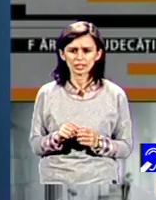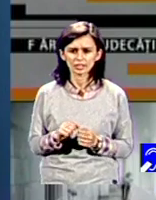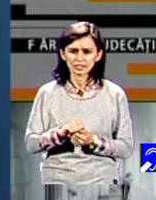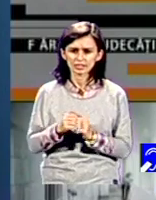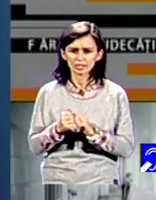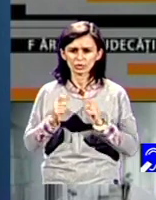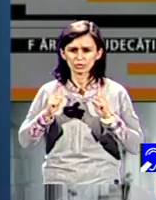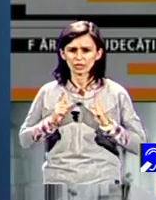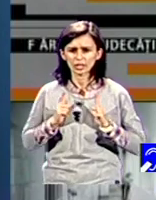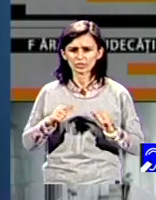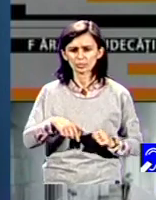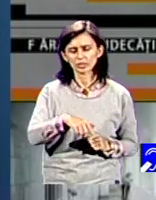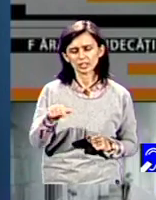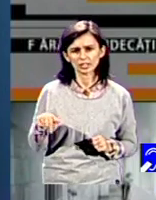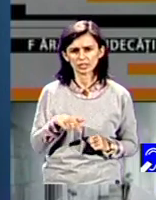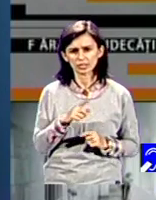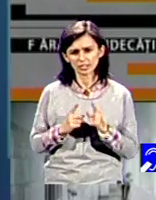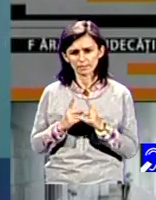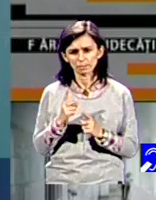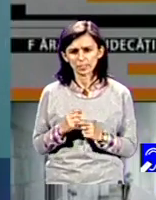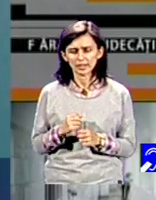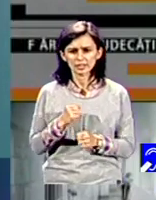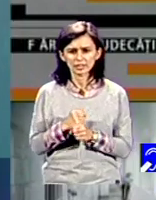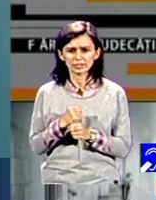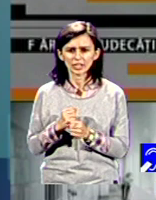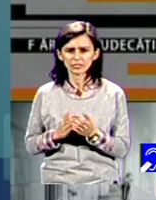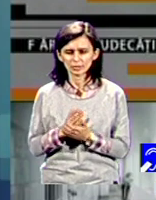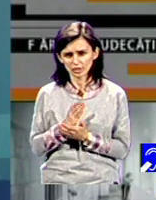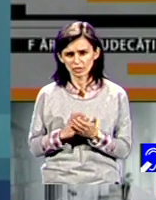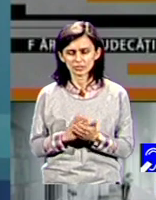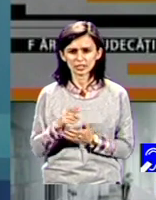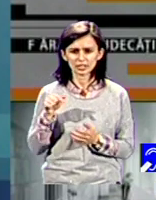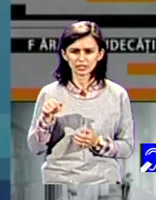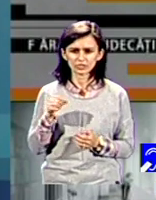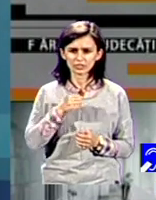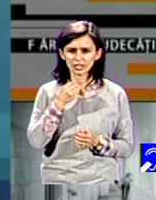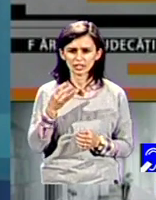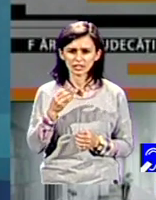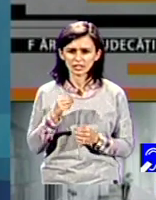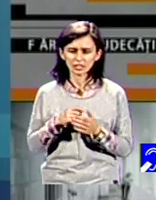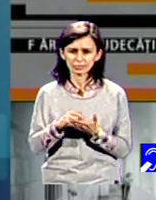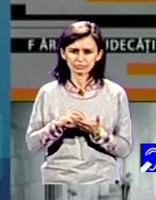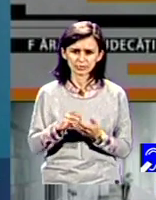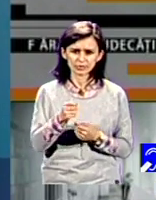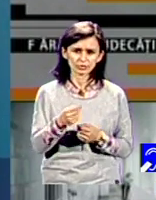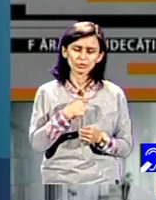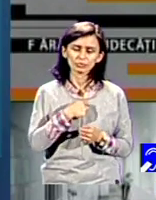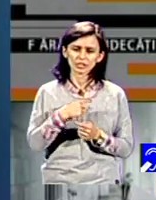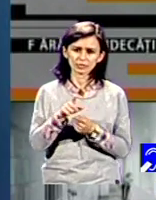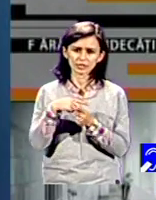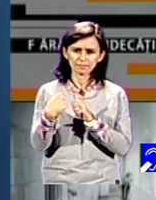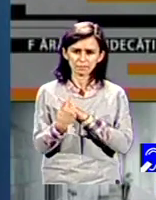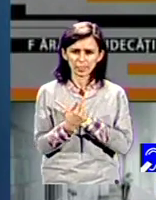regina cea rea când Constanta Sper denunțuri noi Putem să schimbăm o politică publică justiția nu